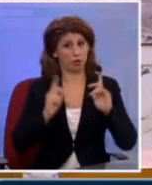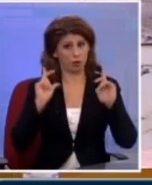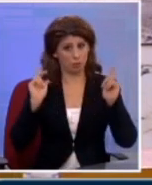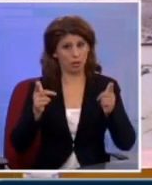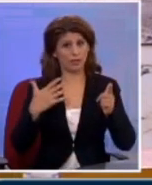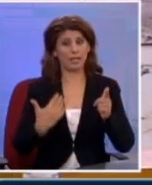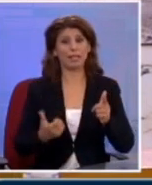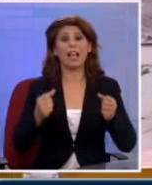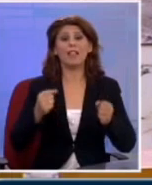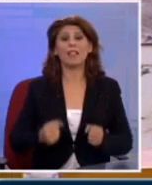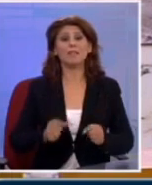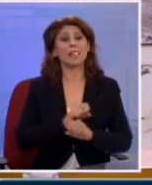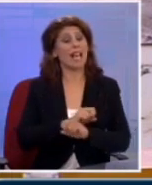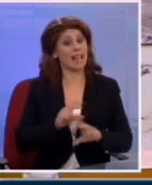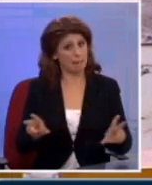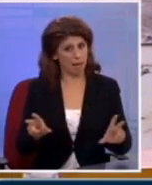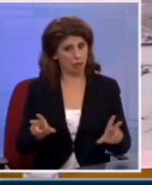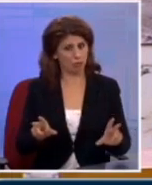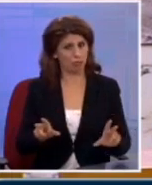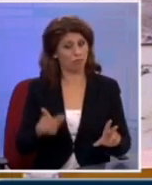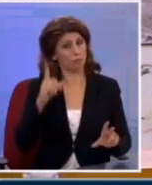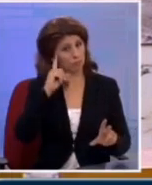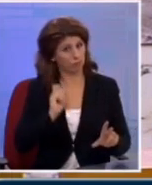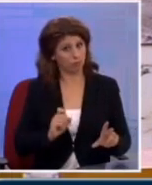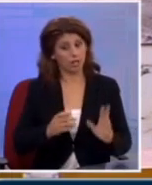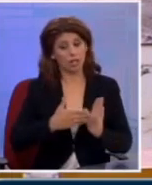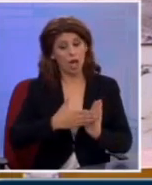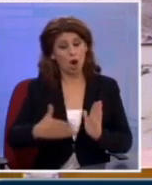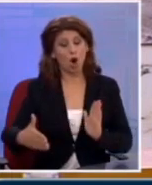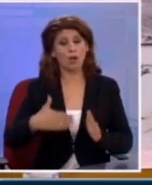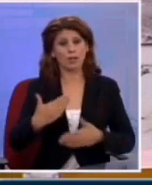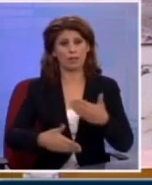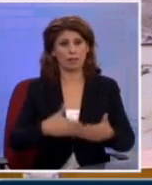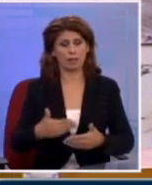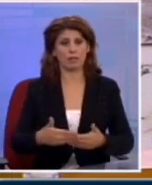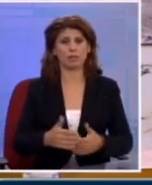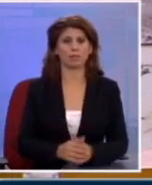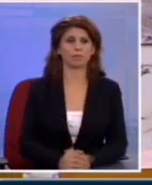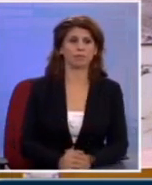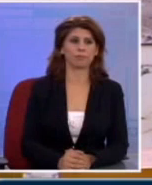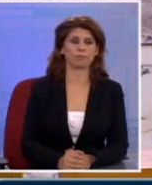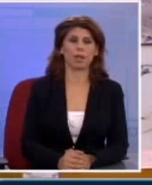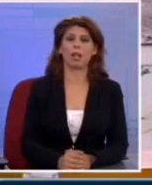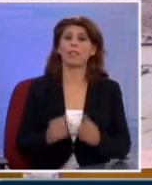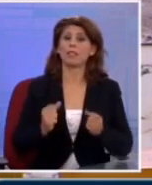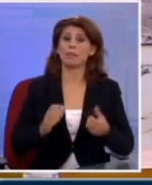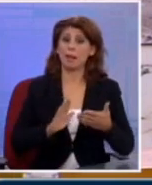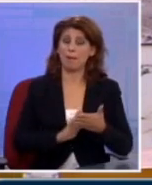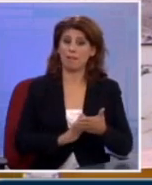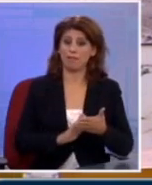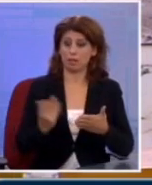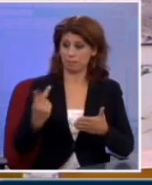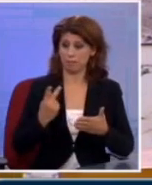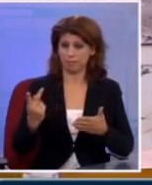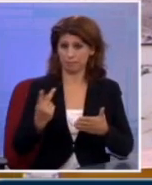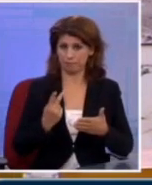Δημοκρατίας είναι θεσμικά ενήμερος για όλη την διαδικασία και σε θεσμική επαφή μαζί μου